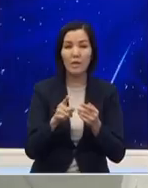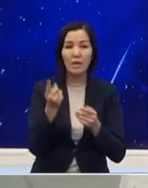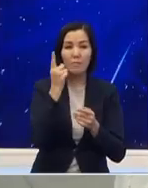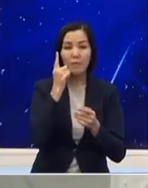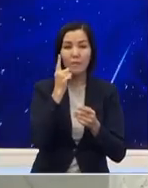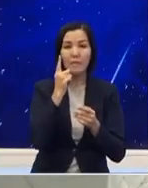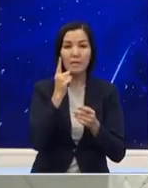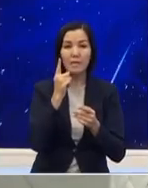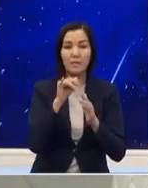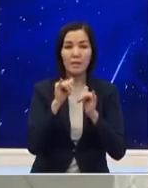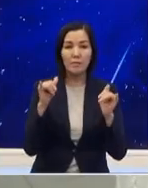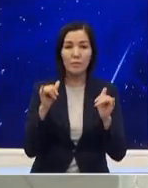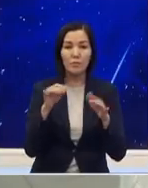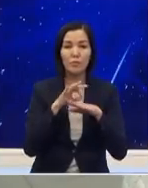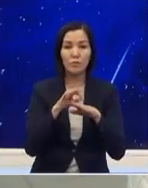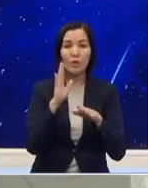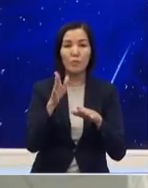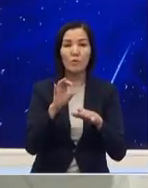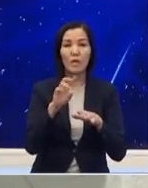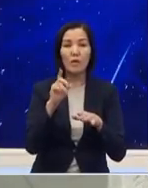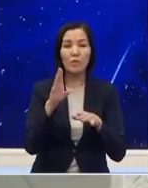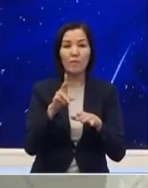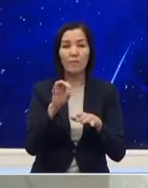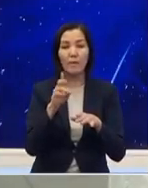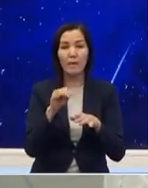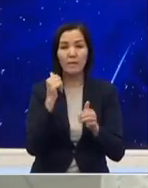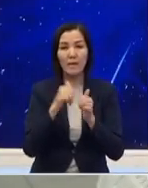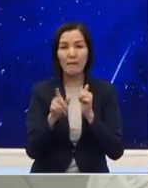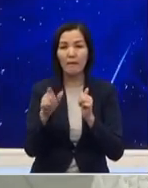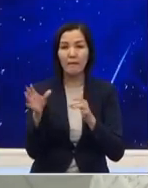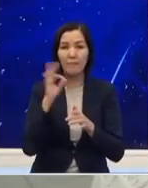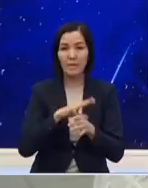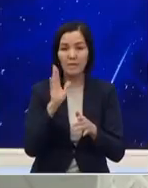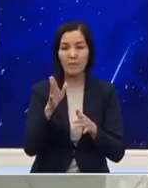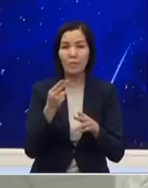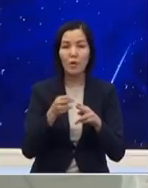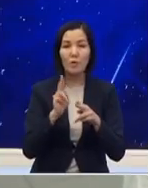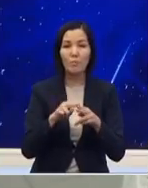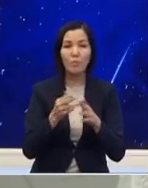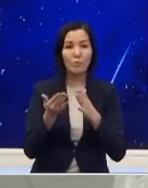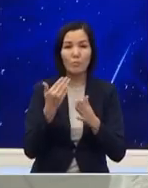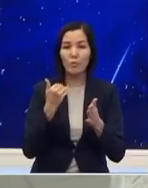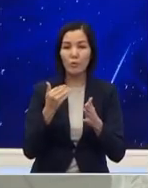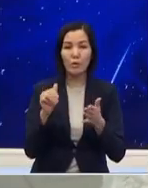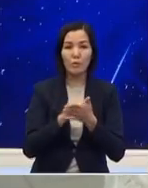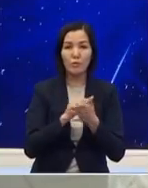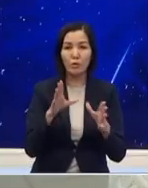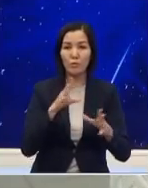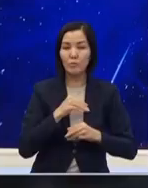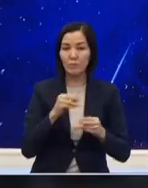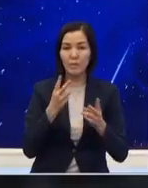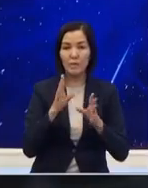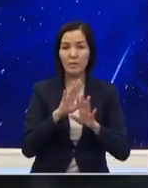дамыту жұмыстары жүргізілуде. Болашақта Egov Mobile-да әр адам пайдаланатын болады. Бұл деген ешкім бұрынғыдай құжатты өзімен алып